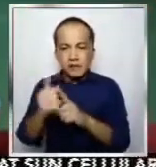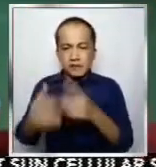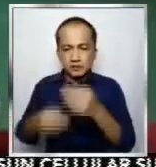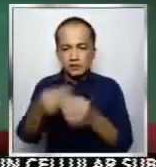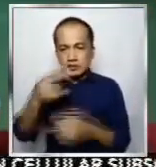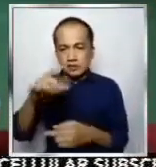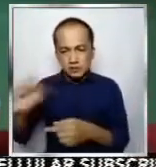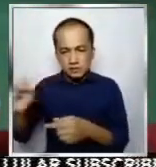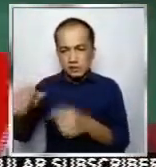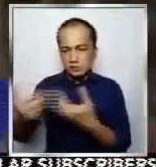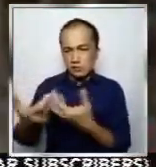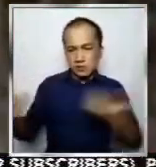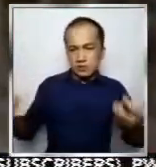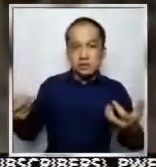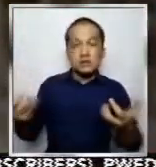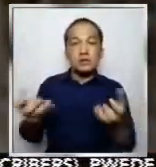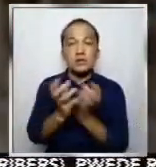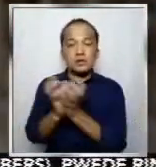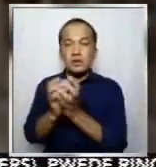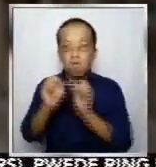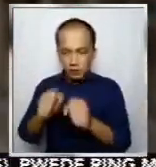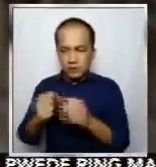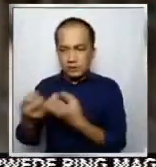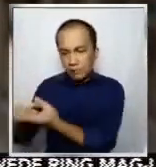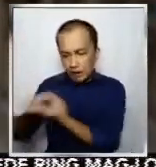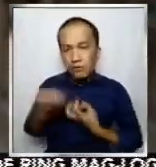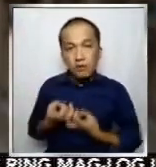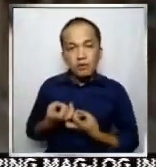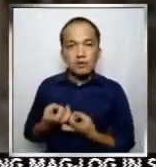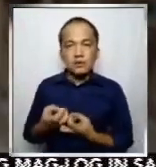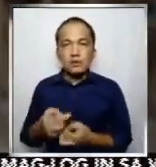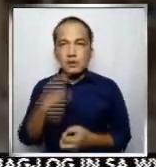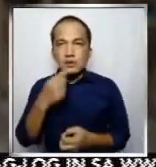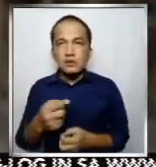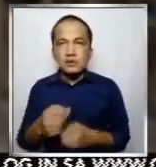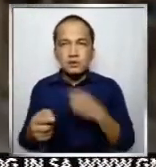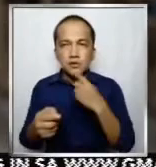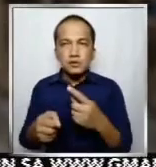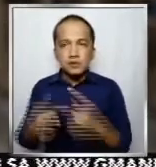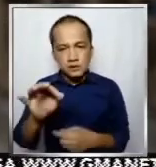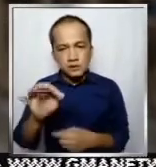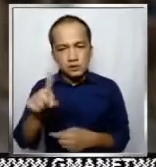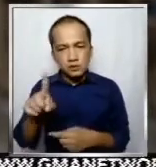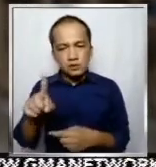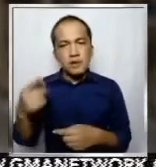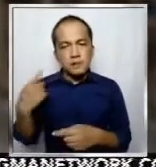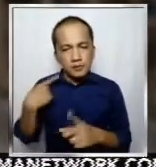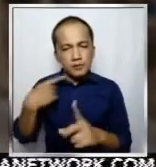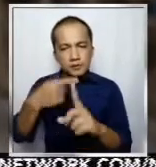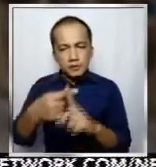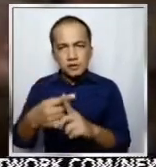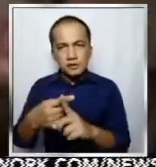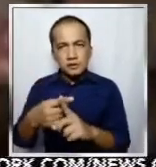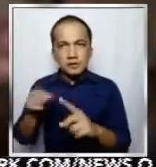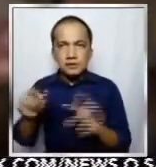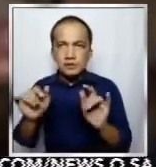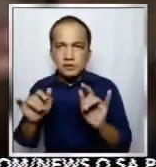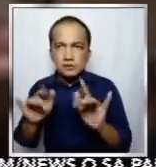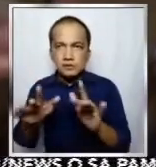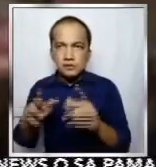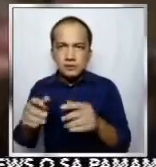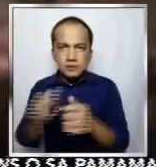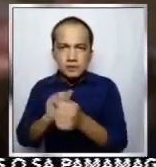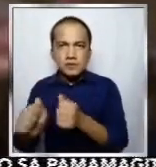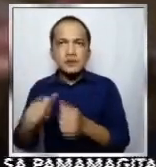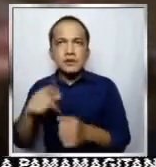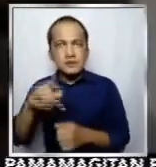komunidad ang posibleng makahawa pa. Out of 811, 91 yung nag-positive. Pinadaan na namin ito para sa PCR test, so